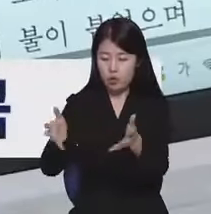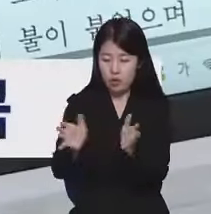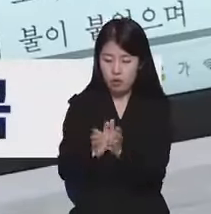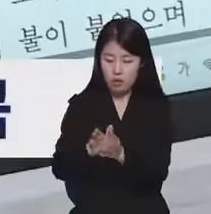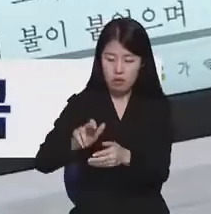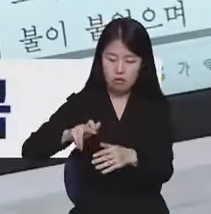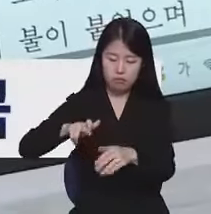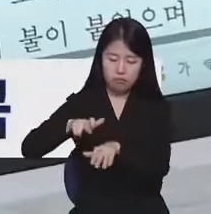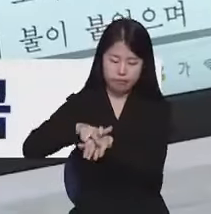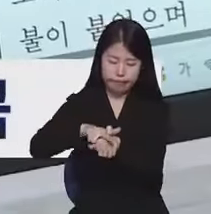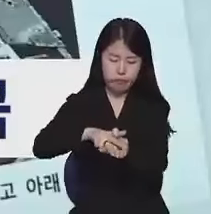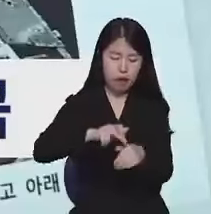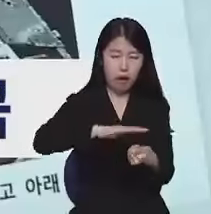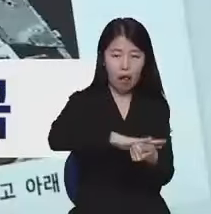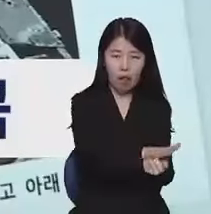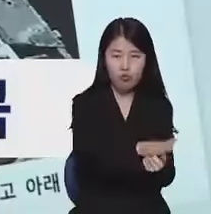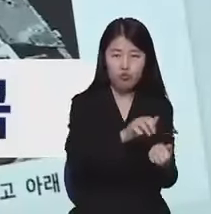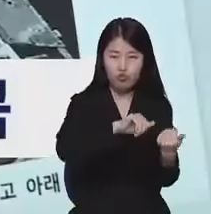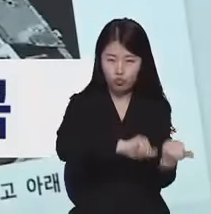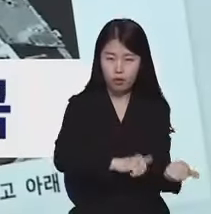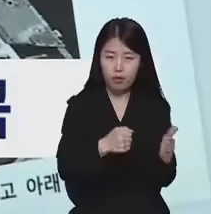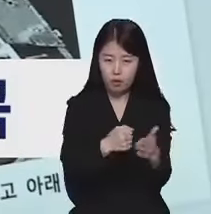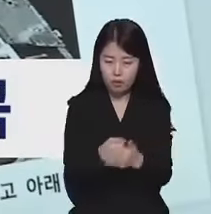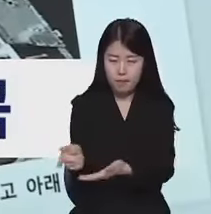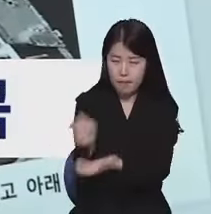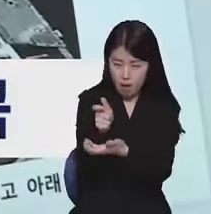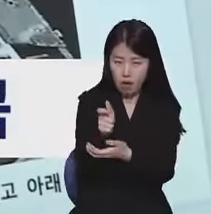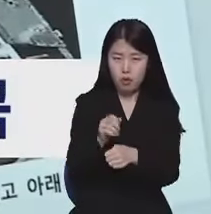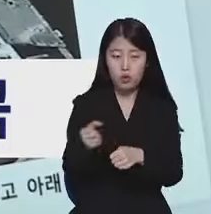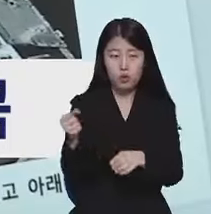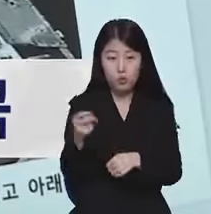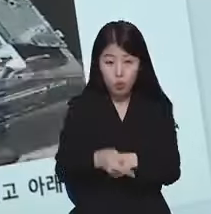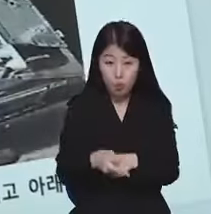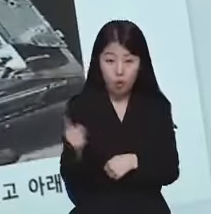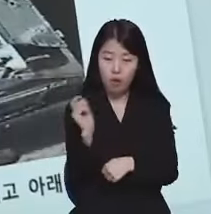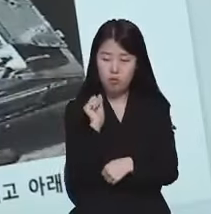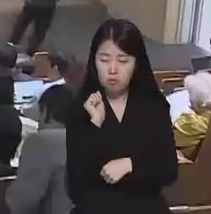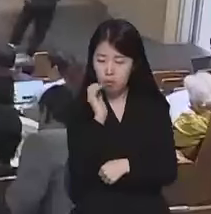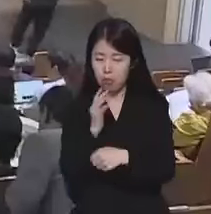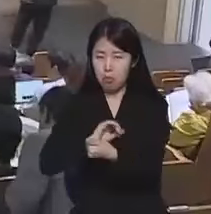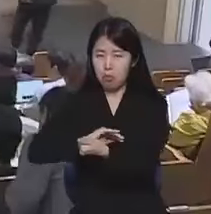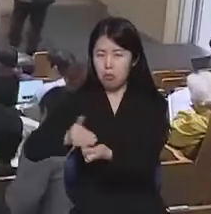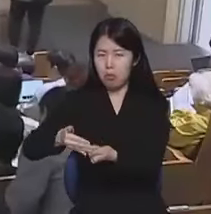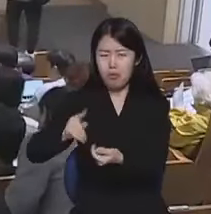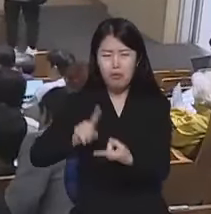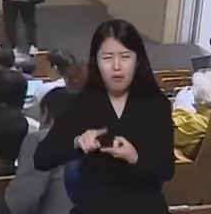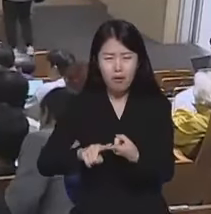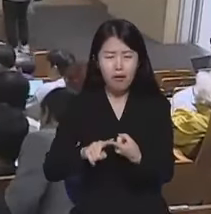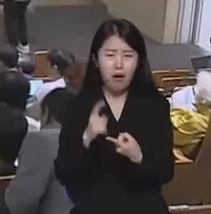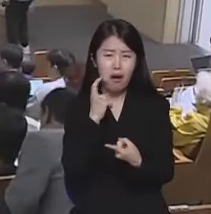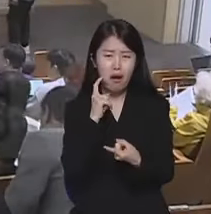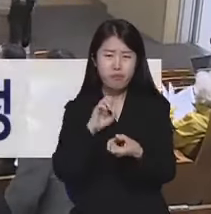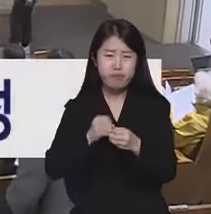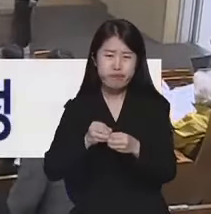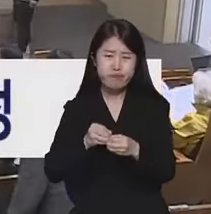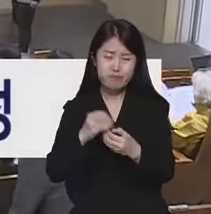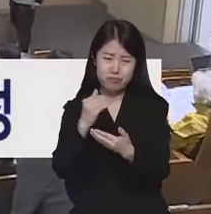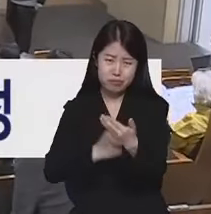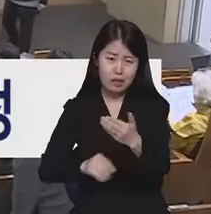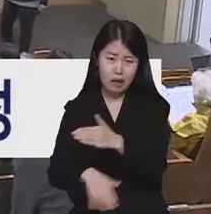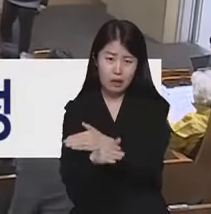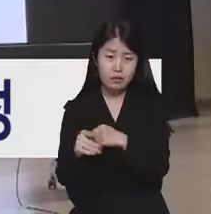있고 군이 집단 발포하기 전에 시민이 무장했다고 기술돼 있습니다. 기존 정부 조사와 법원 판결로